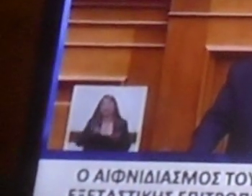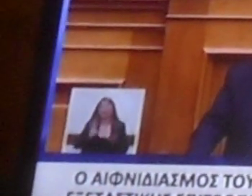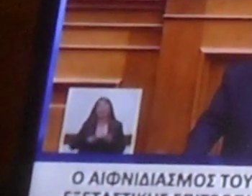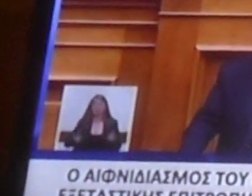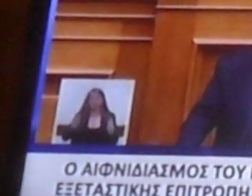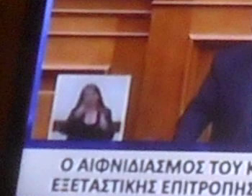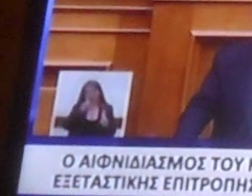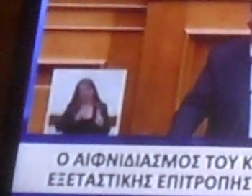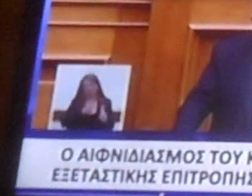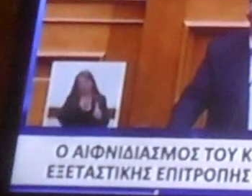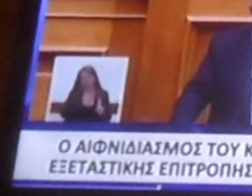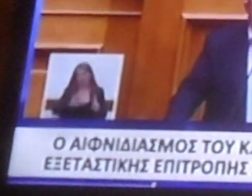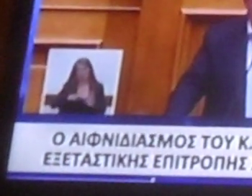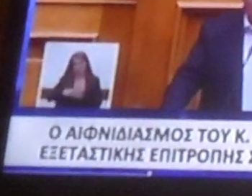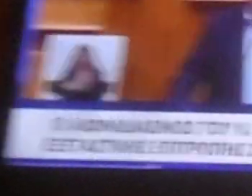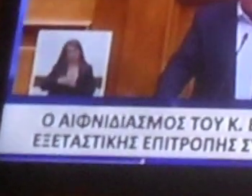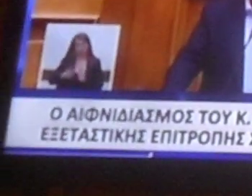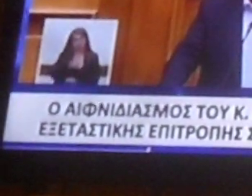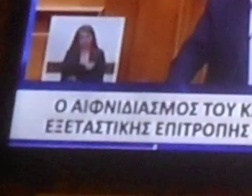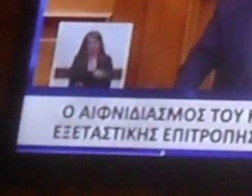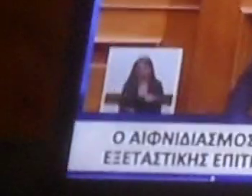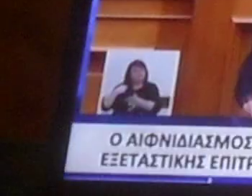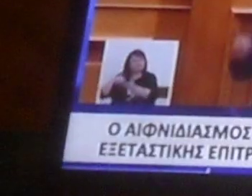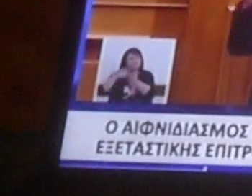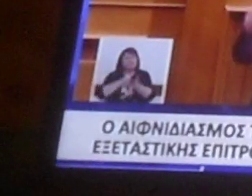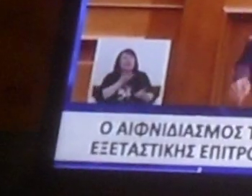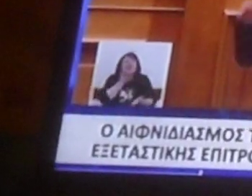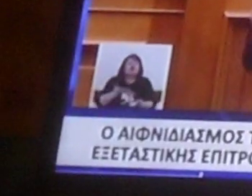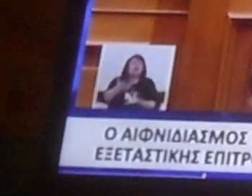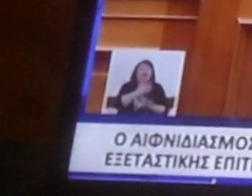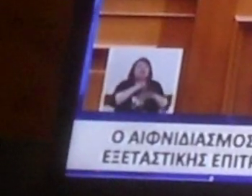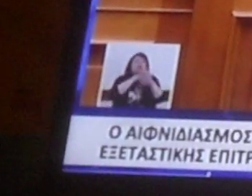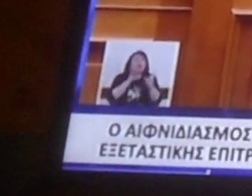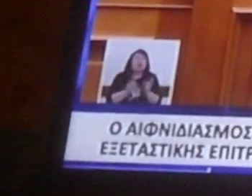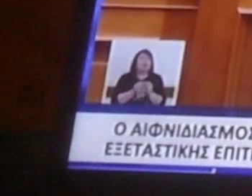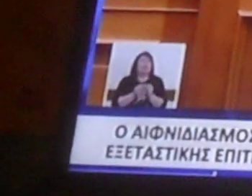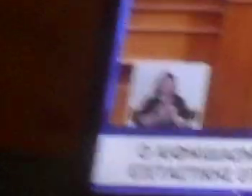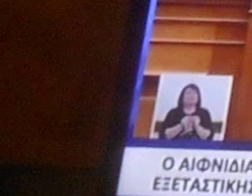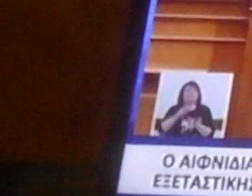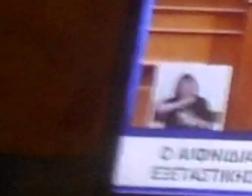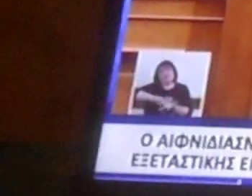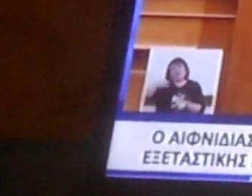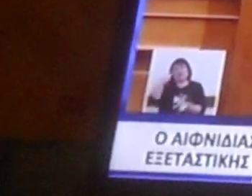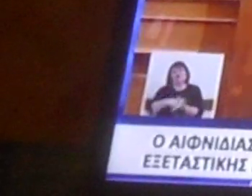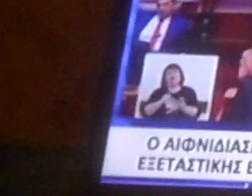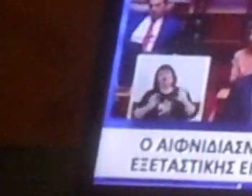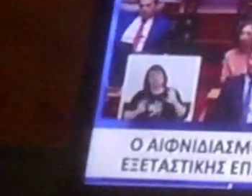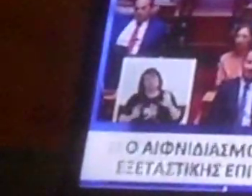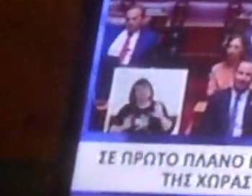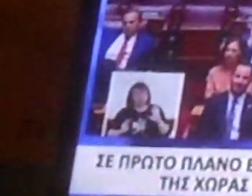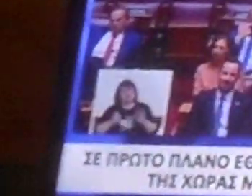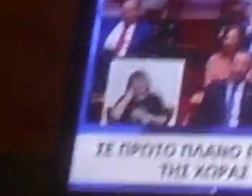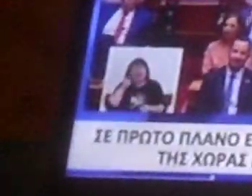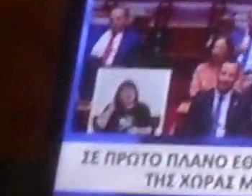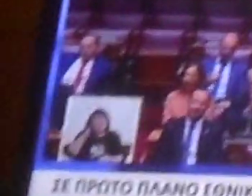κομματικό χύψη σκέλος της μιας ή της άλλης παραμέτρου θα μας βάλει όλους. Εγώ θα έλεγα ότι όλοι